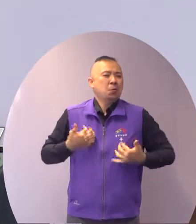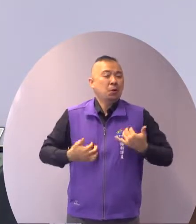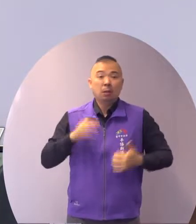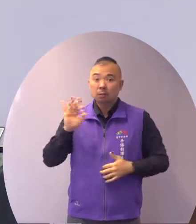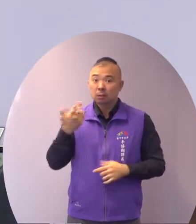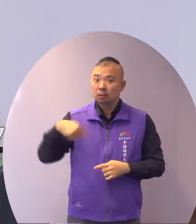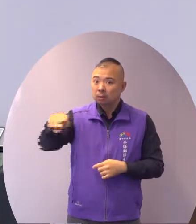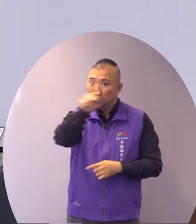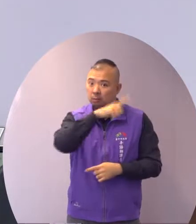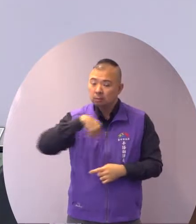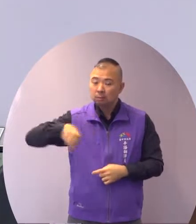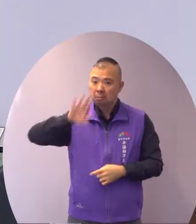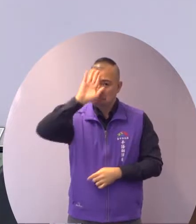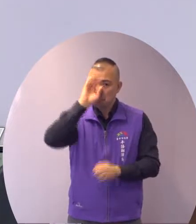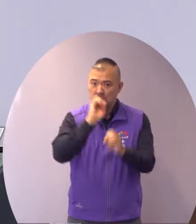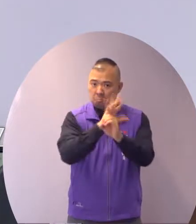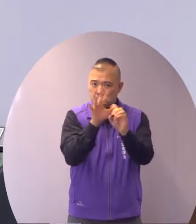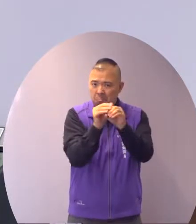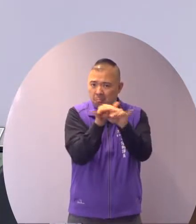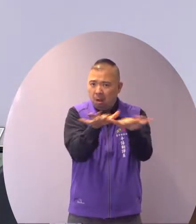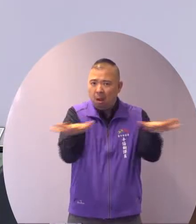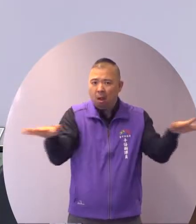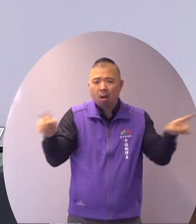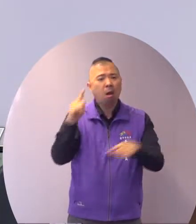小看疫情。